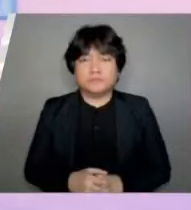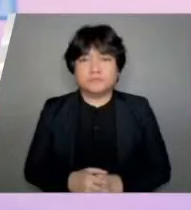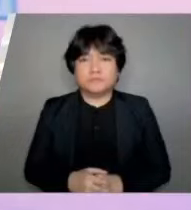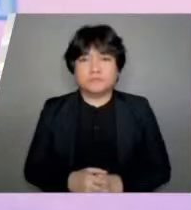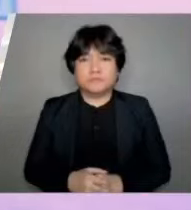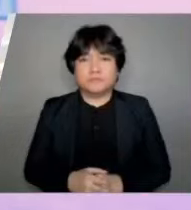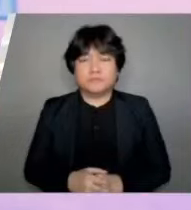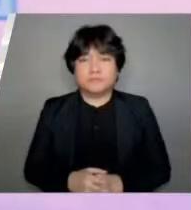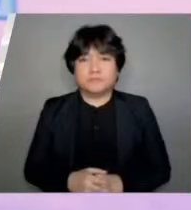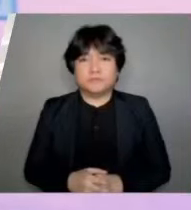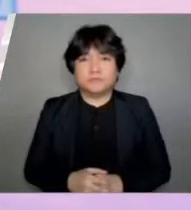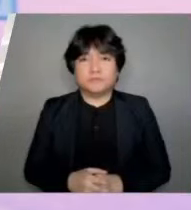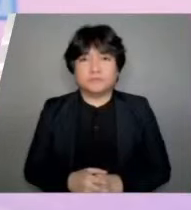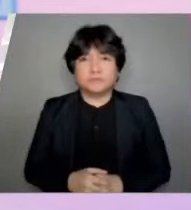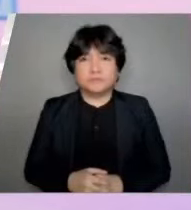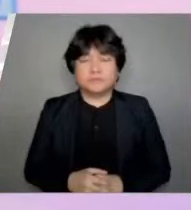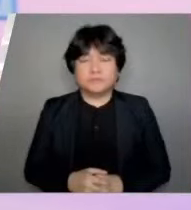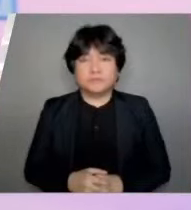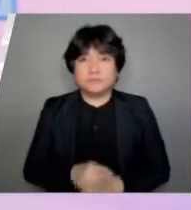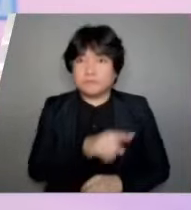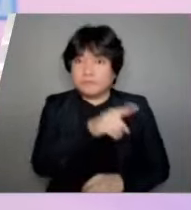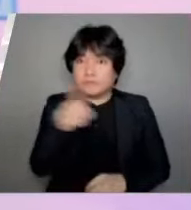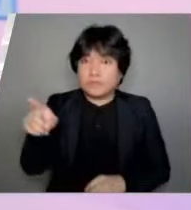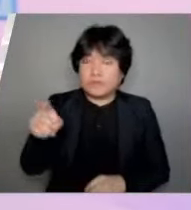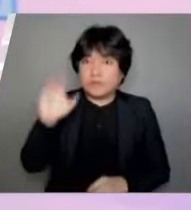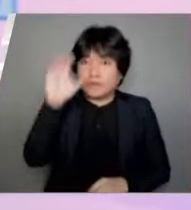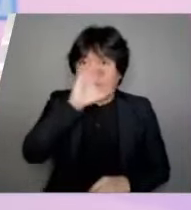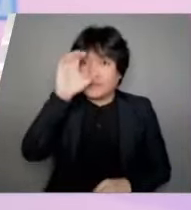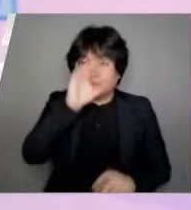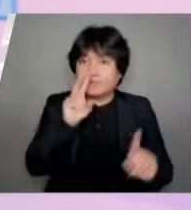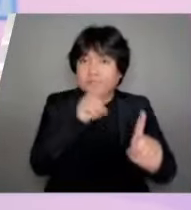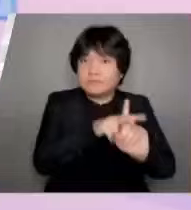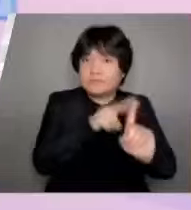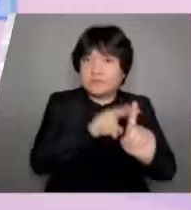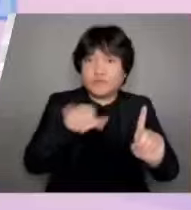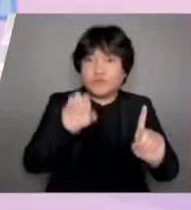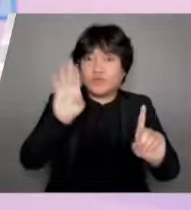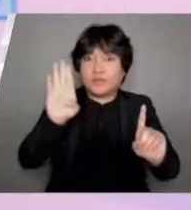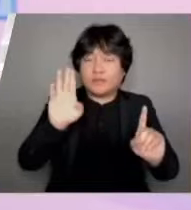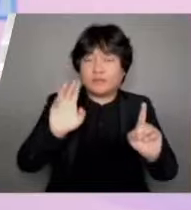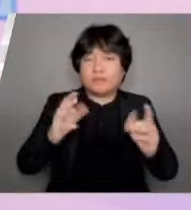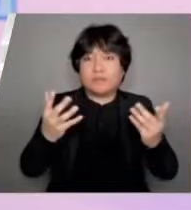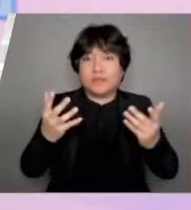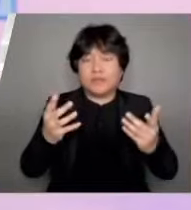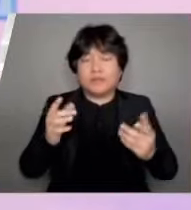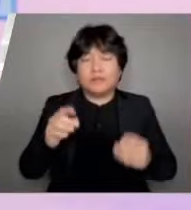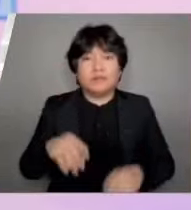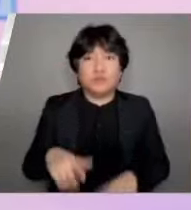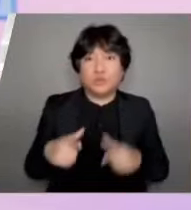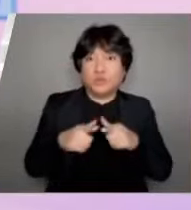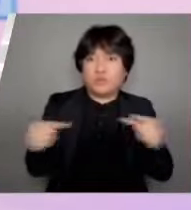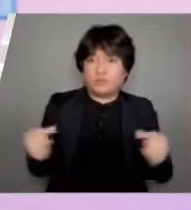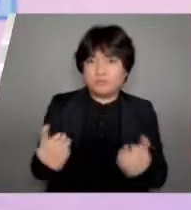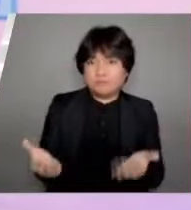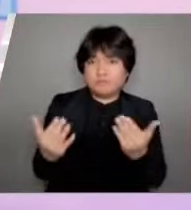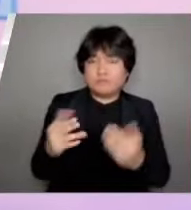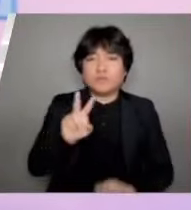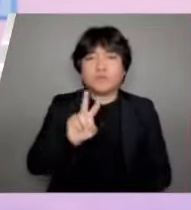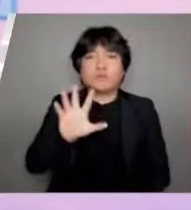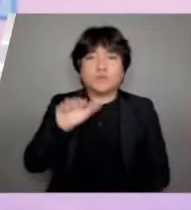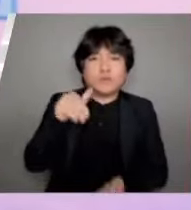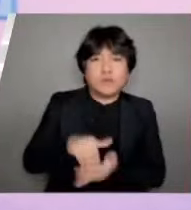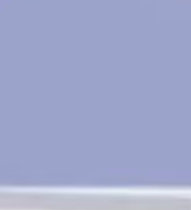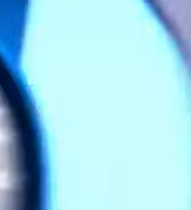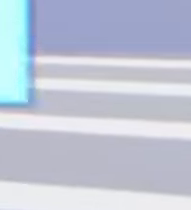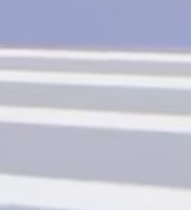Sa mga naghahanap ng trabaho abroad, may alok po na 25,000 jobs ang Japan para sa mga Pilipino. Saksi, si